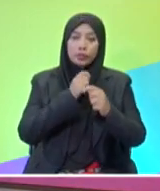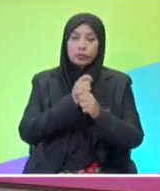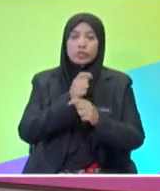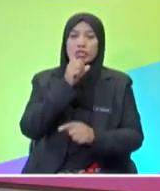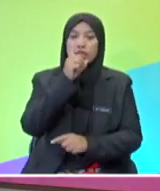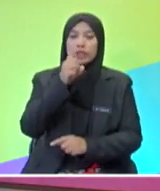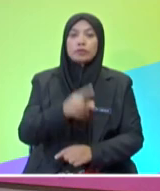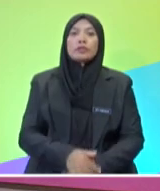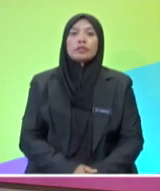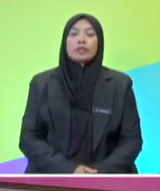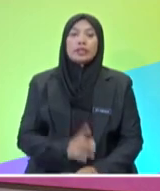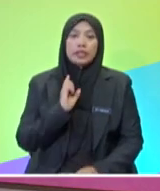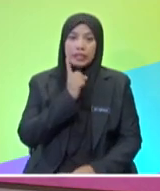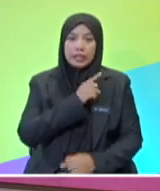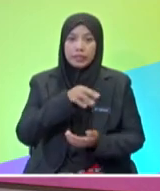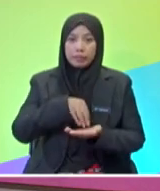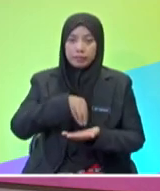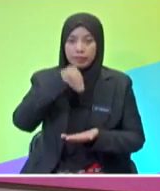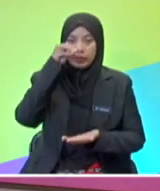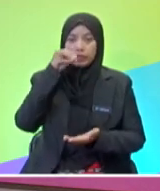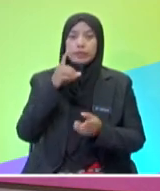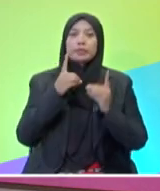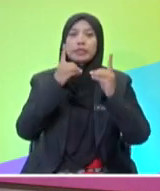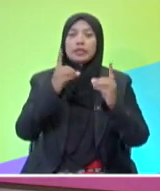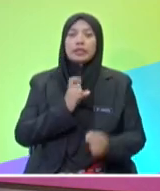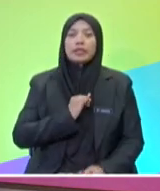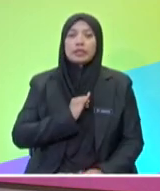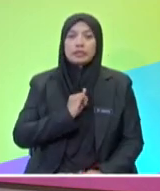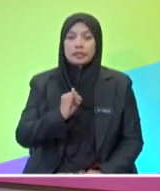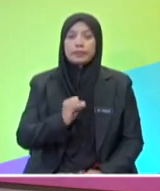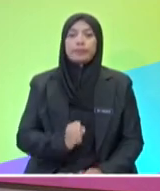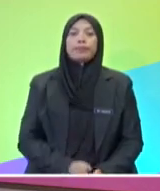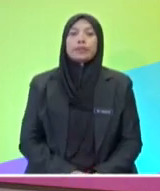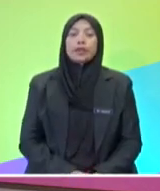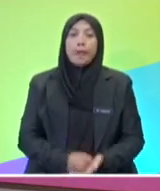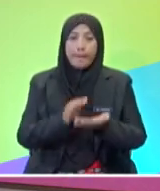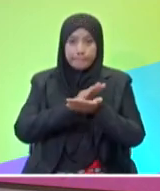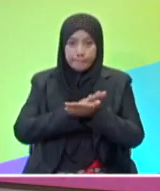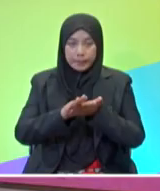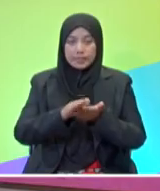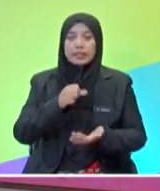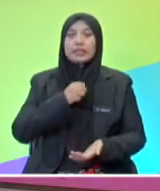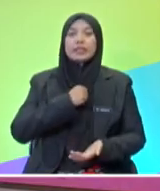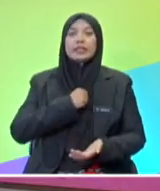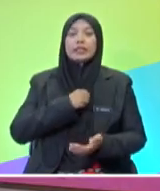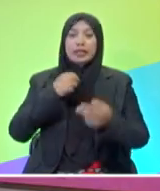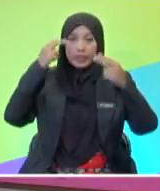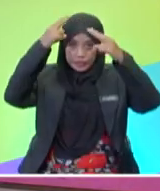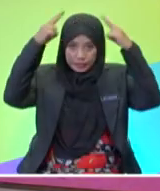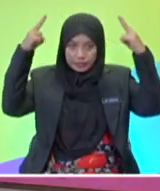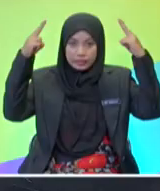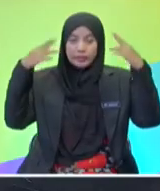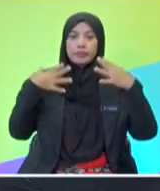Syafiqah Hanafiah kita belajar mata pelajaran pendidikan Islam. Topik kita bersih diri, hiasi peribadi dan bersama